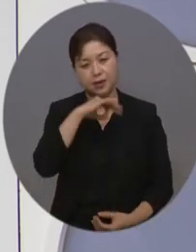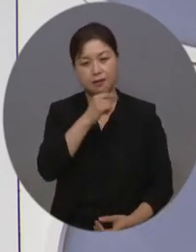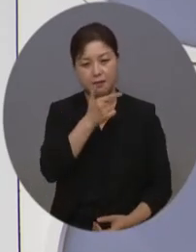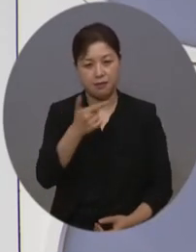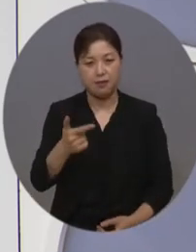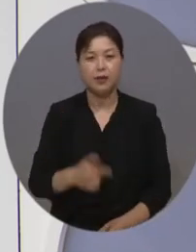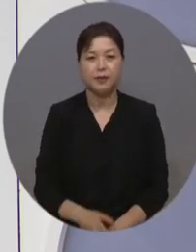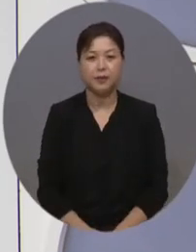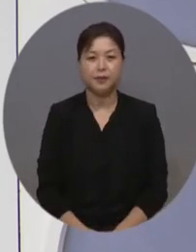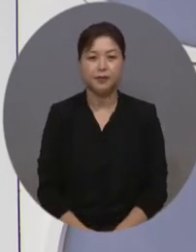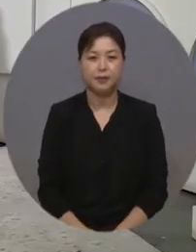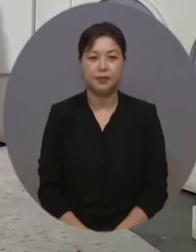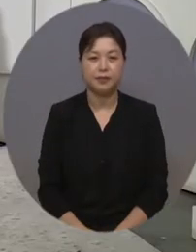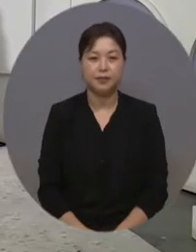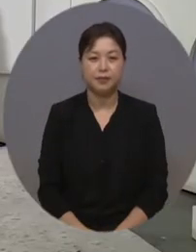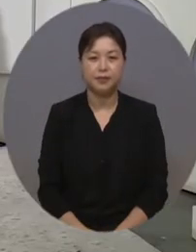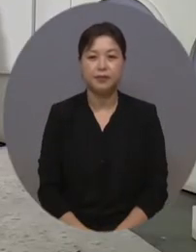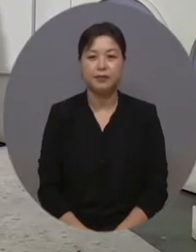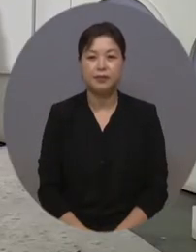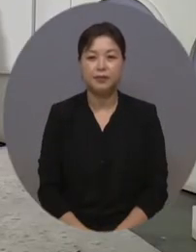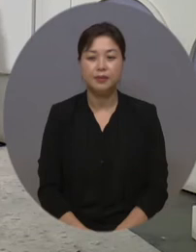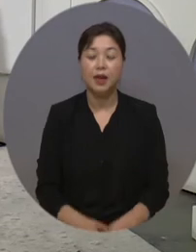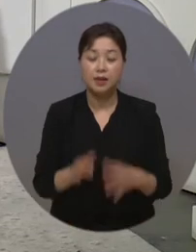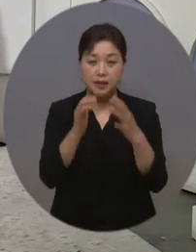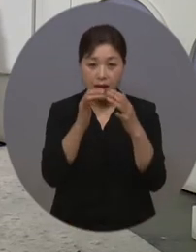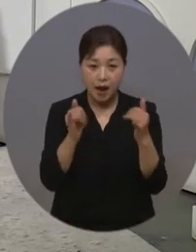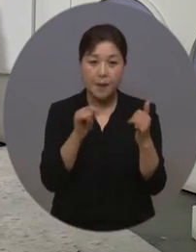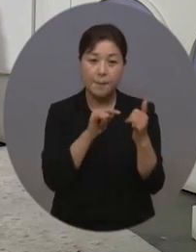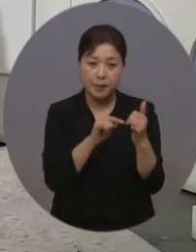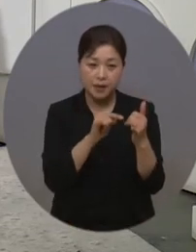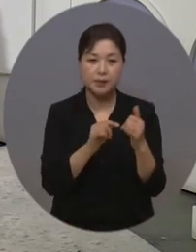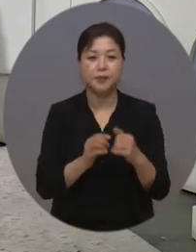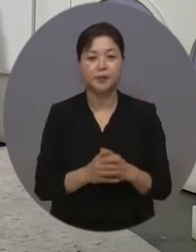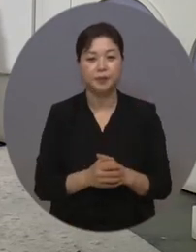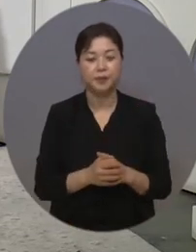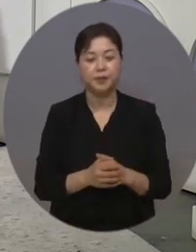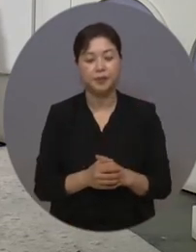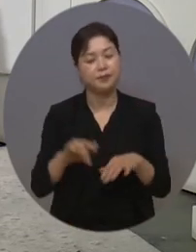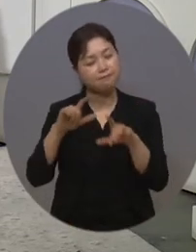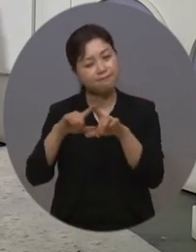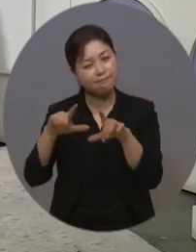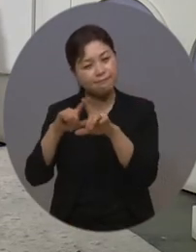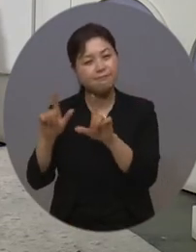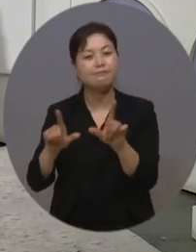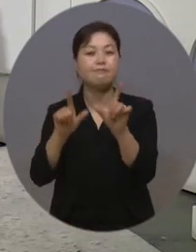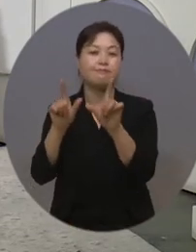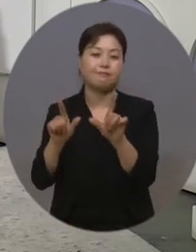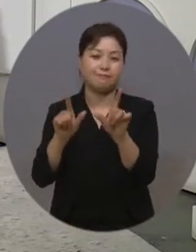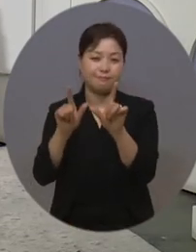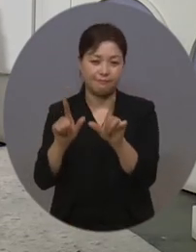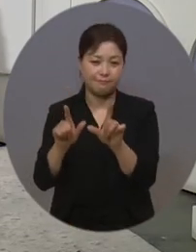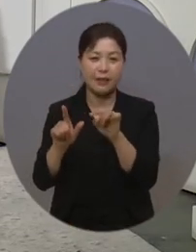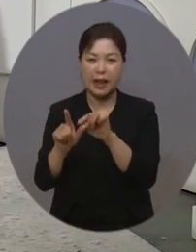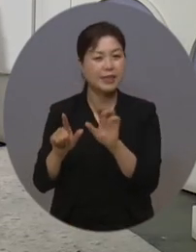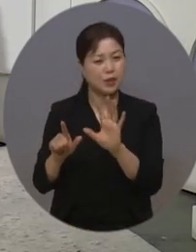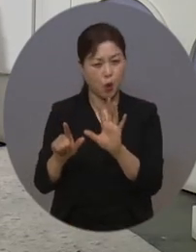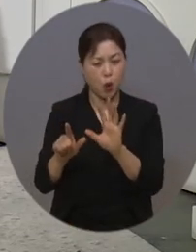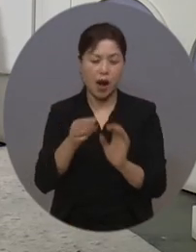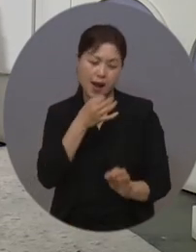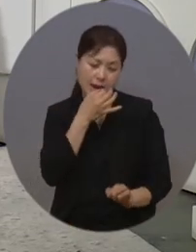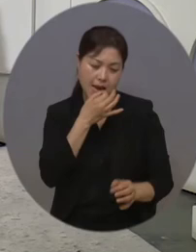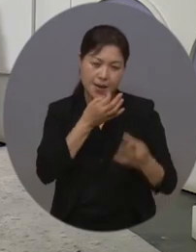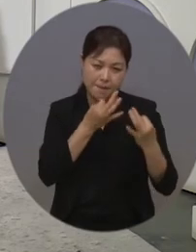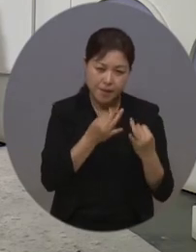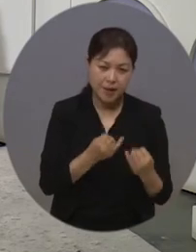줄 수가 있습니다. 네. 네. 사람이란 그냥 이렇게 평범하게 산다는 것보다도 예. 욕심도